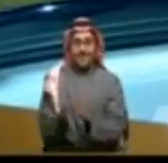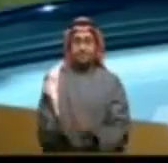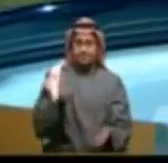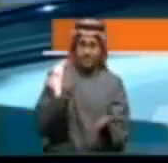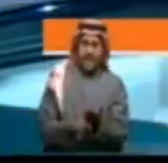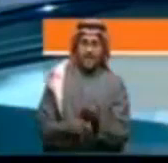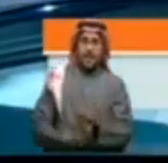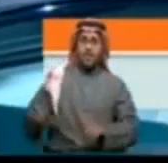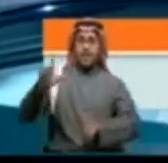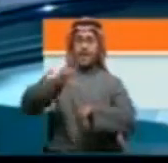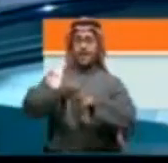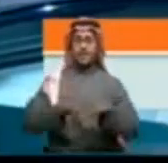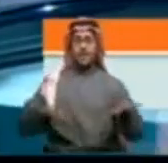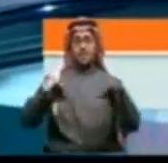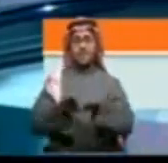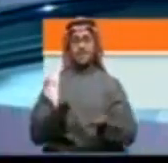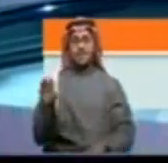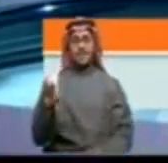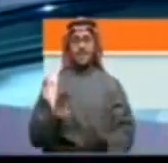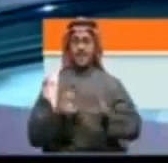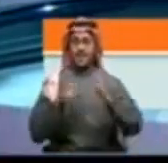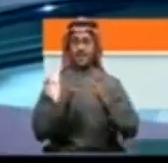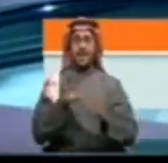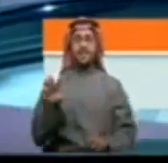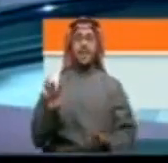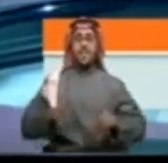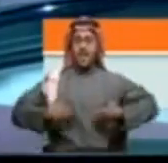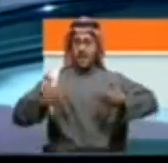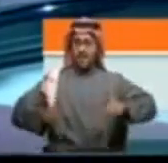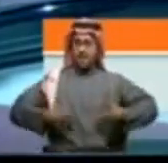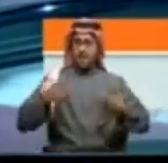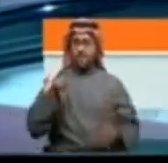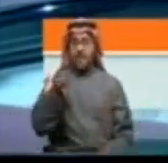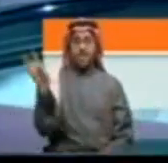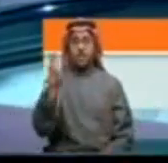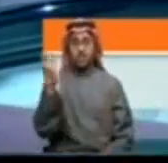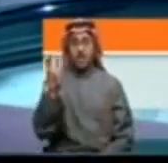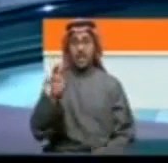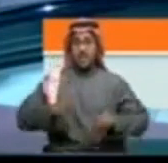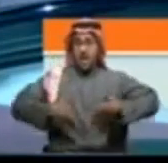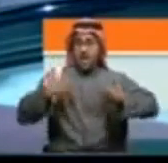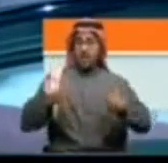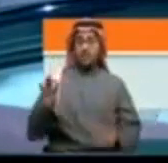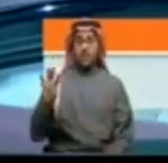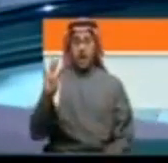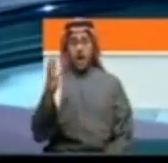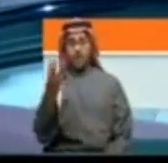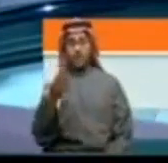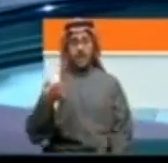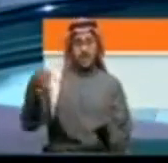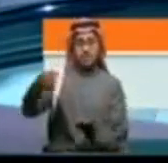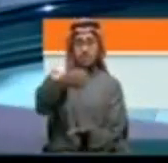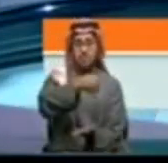أكد رئيس مجلس إدارة شركة مشاريع الترفيه السعودية عبد الله داود أن الشركة حددت 14 مدينة في